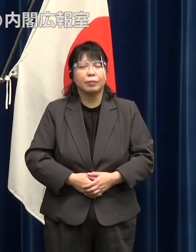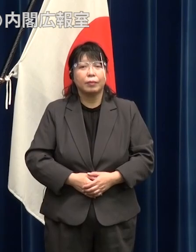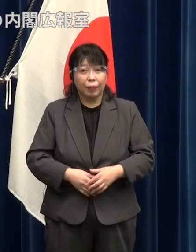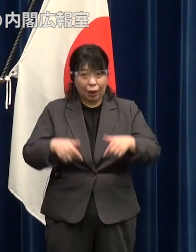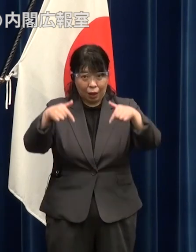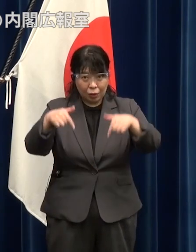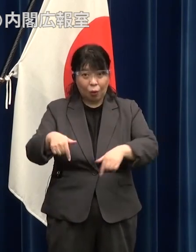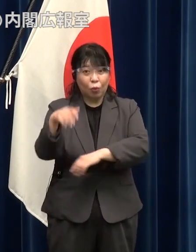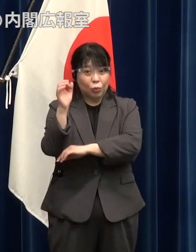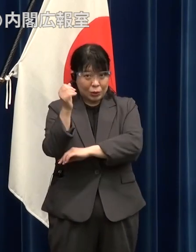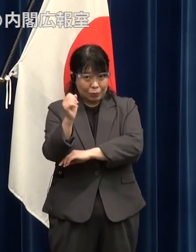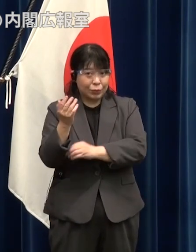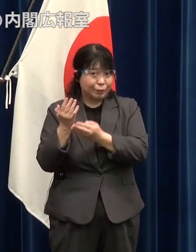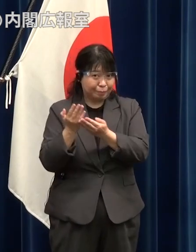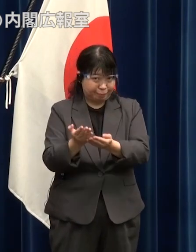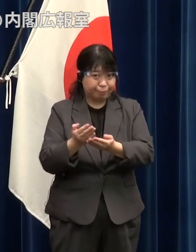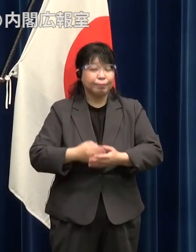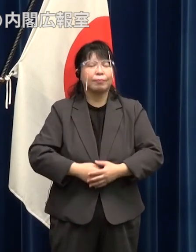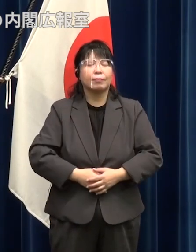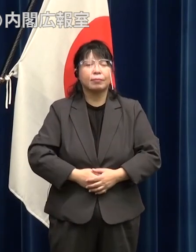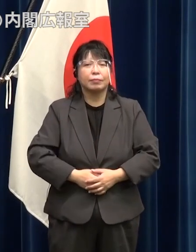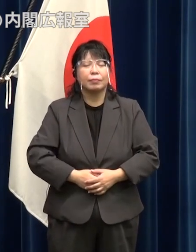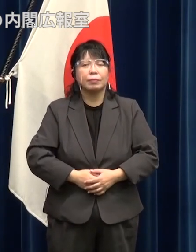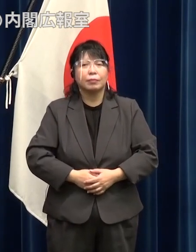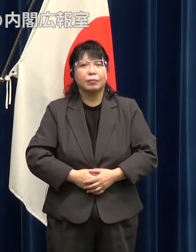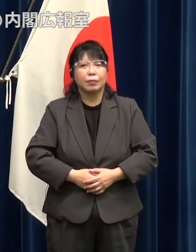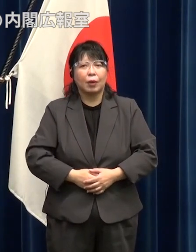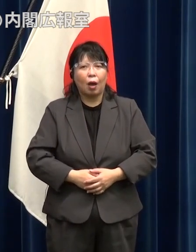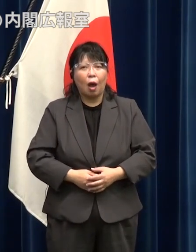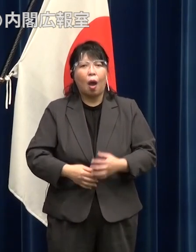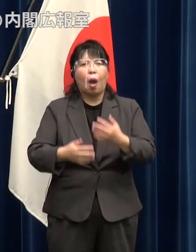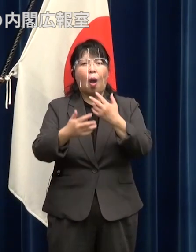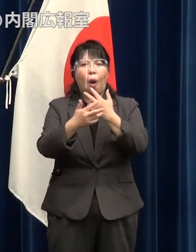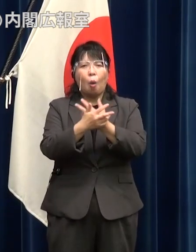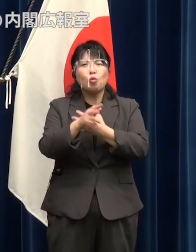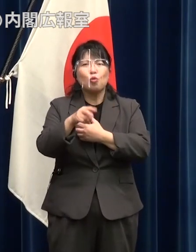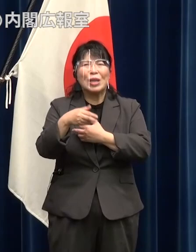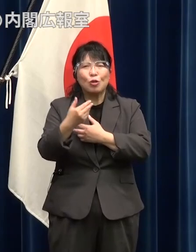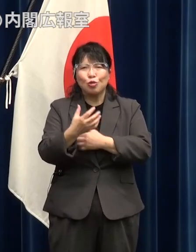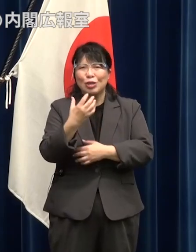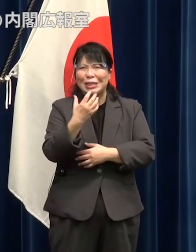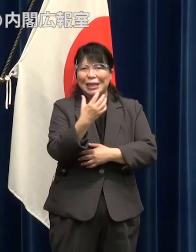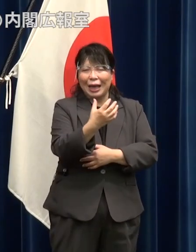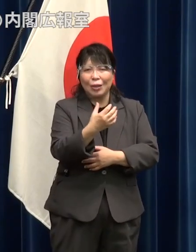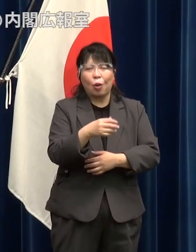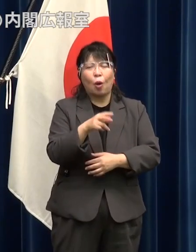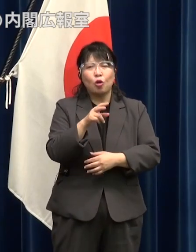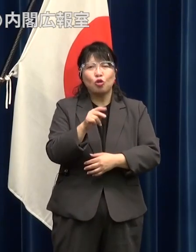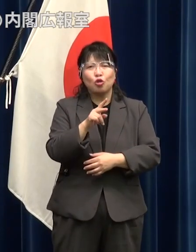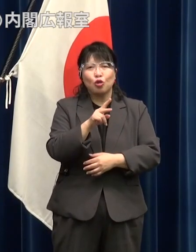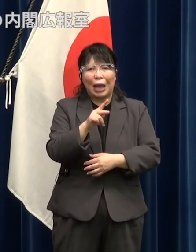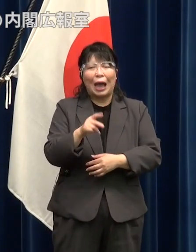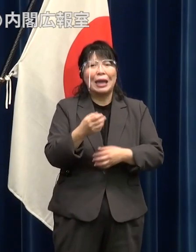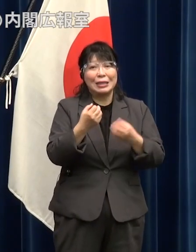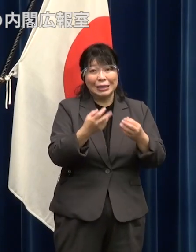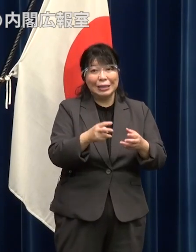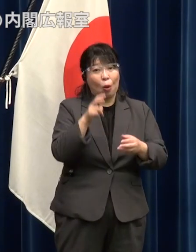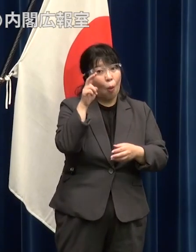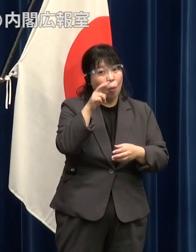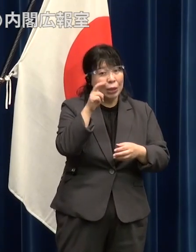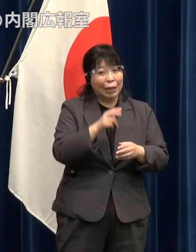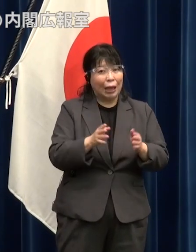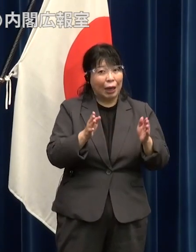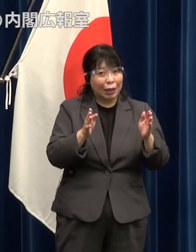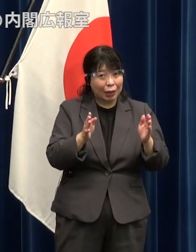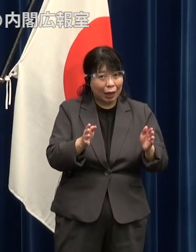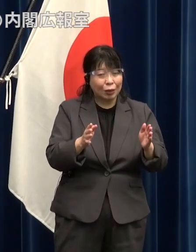京都新聞の岡田です。北陸新幹線の敦賀新大阪間整備事業についてお尋ねします。この